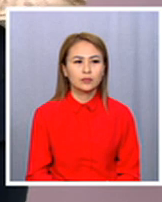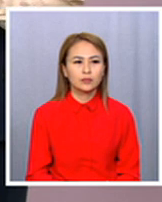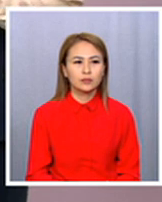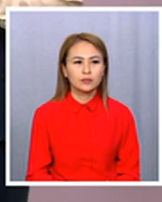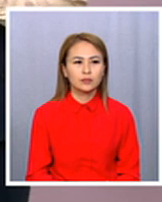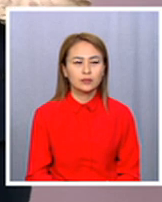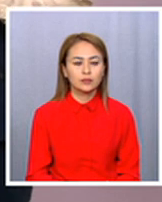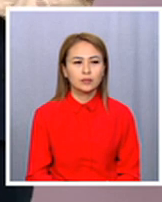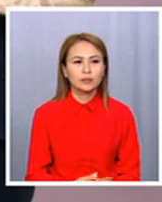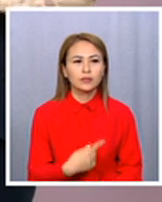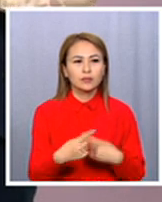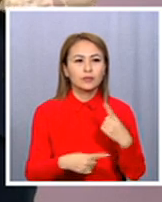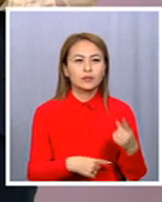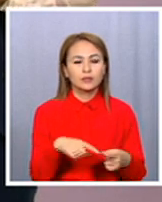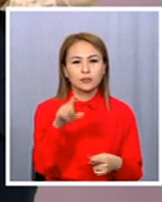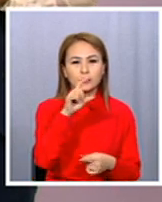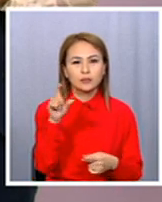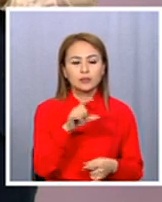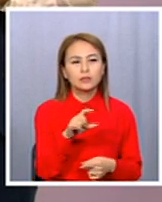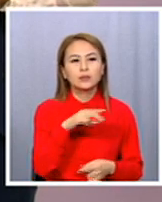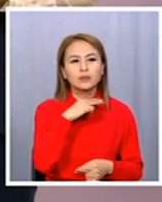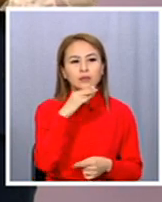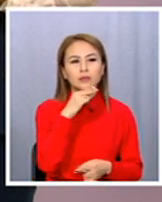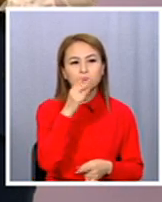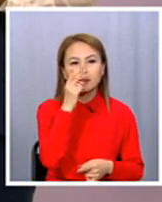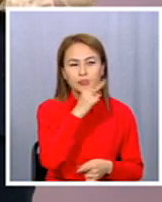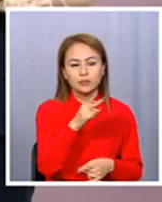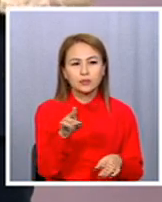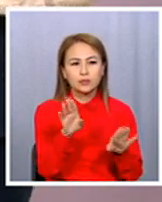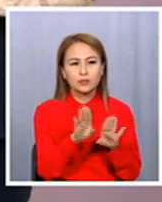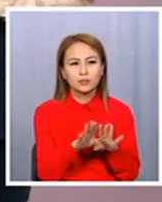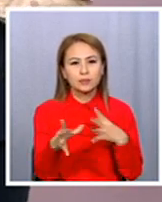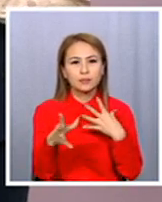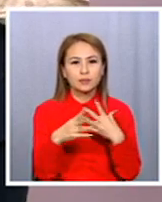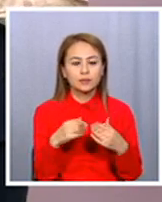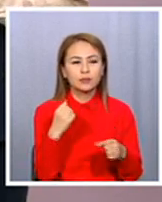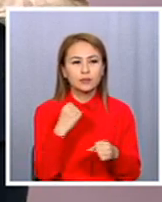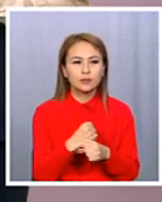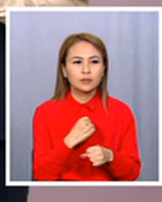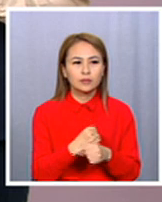Келесі сұлбаға назарымызды аударайық. Олай болса, бірге өрнекті құрастырамыз.